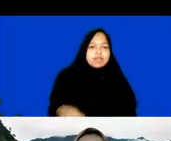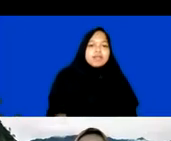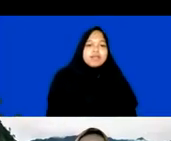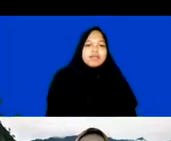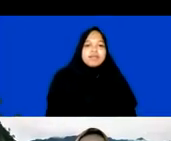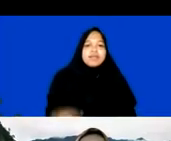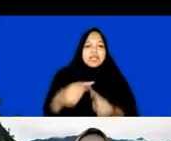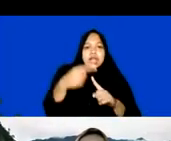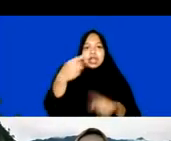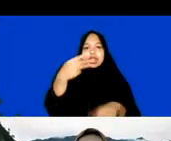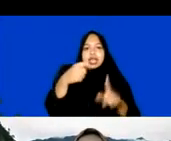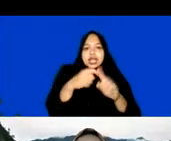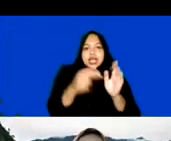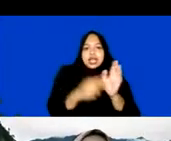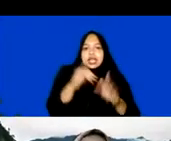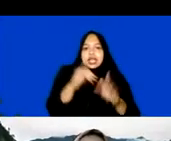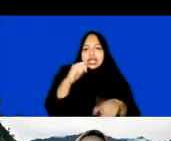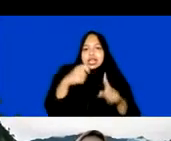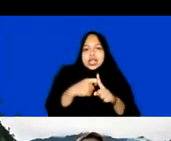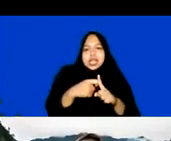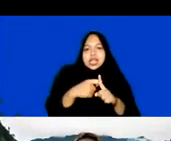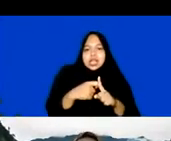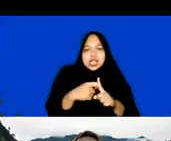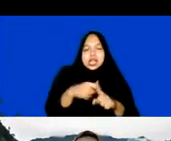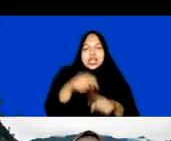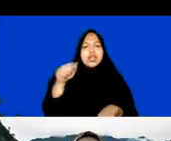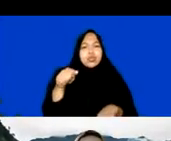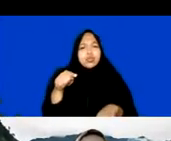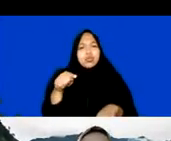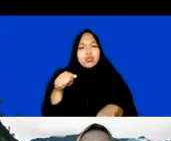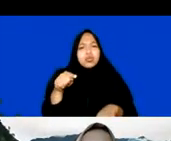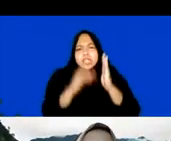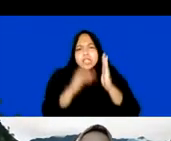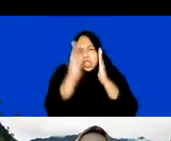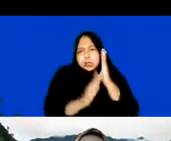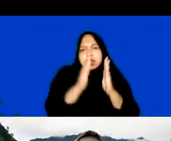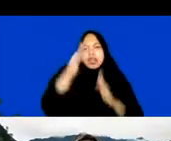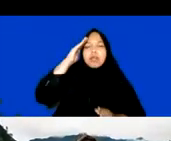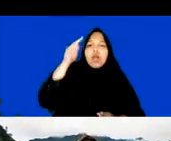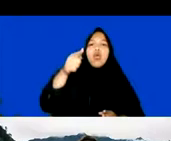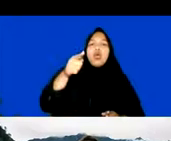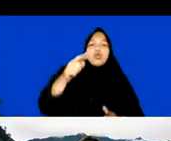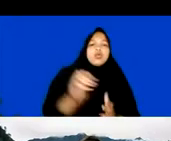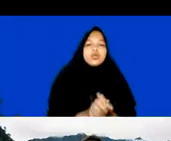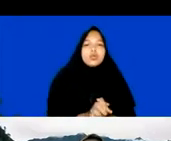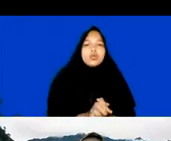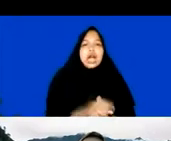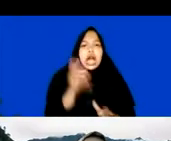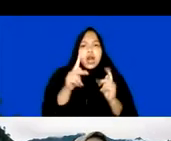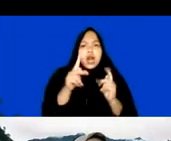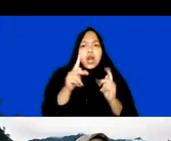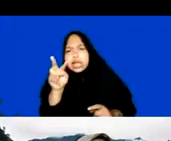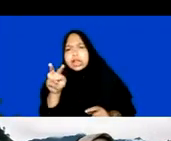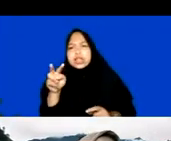teknik, desain, dan apa wujudnya lah intinya dari produk itu kan mencerminkan Mas Oki banget nih. Kalau dilihat dari yang sudah